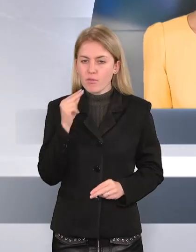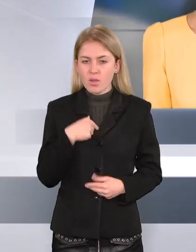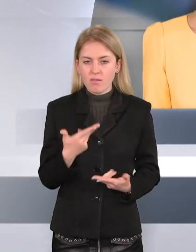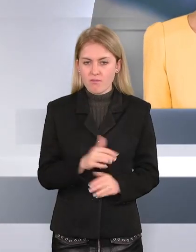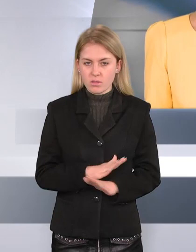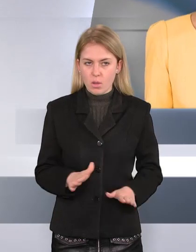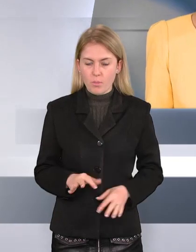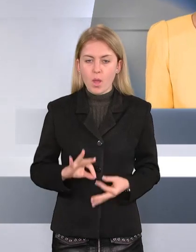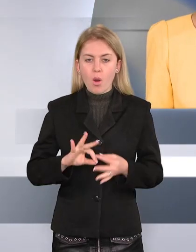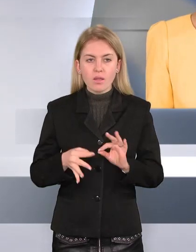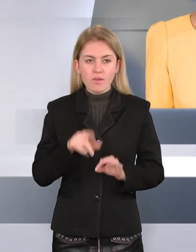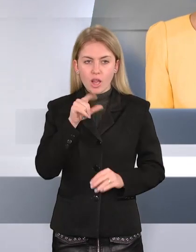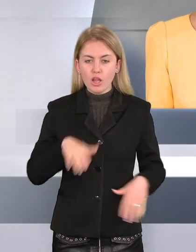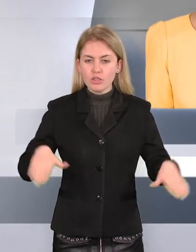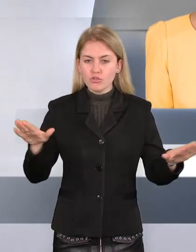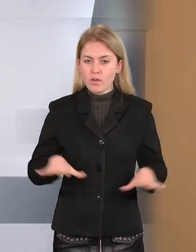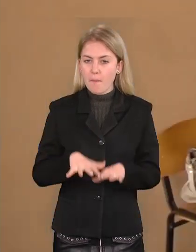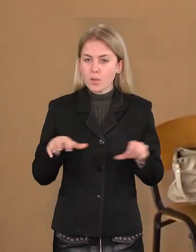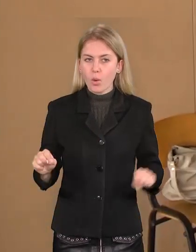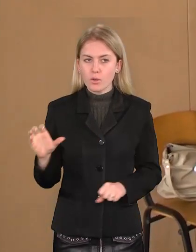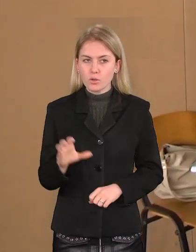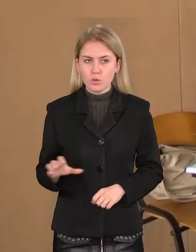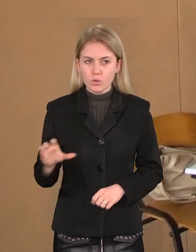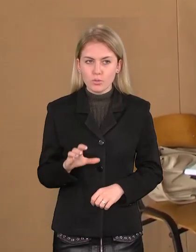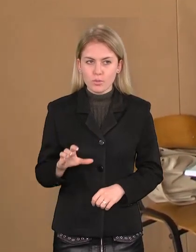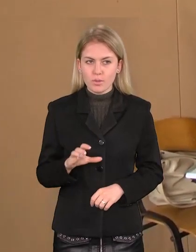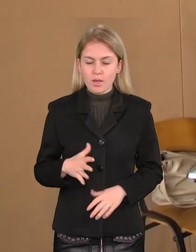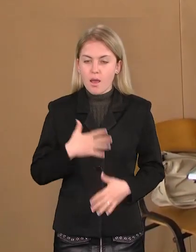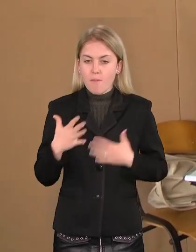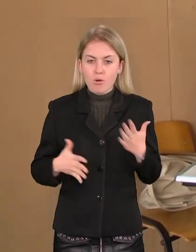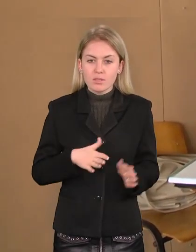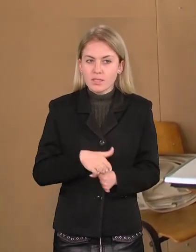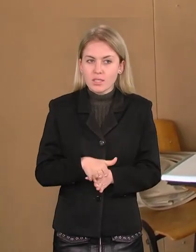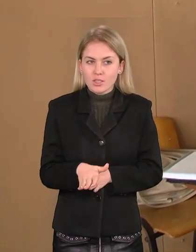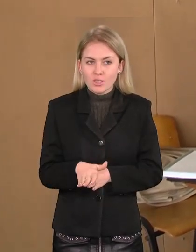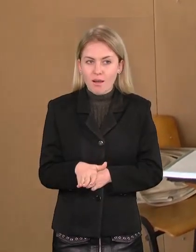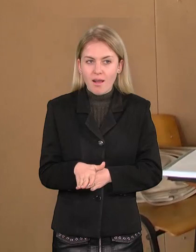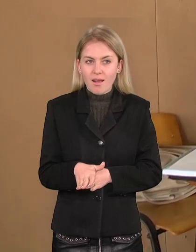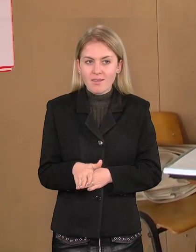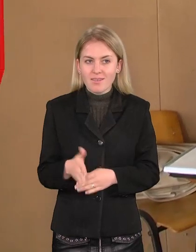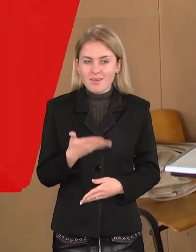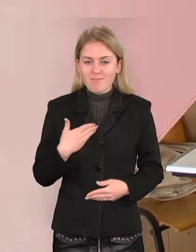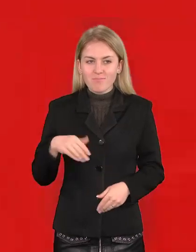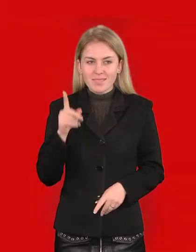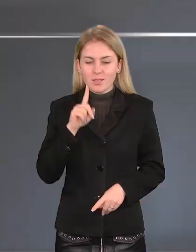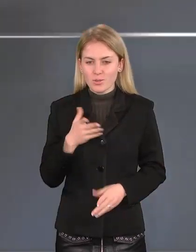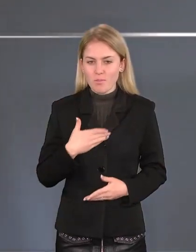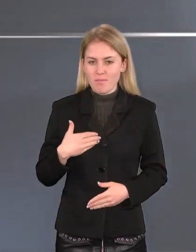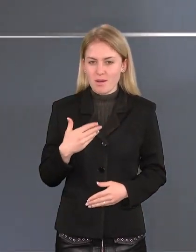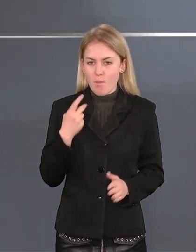знаєте. Олімпійське лелечення підкорює Сумщину. Емоції зашкалюють. Ну, ми знаємо, що ми